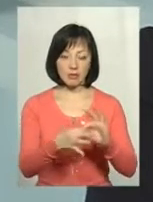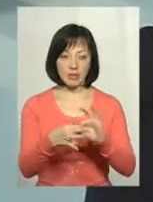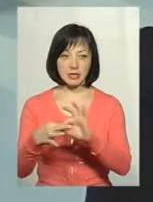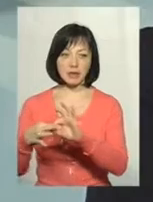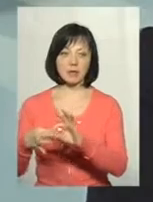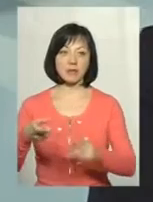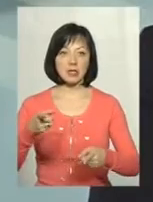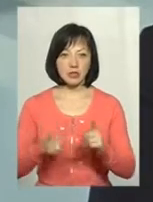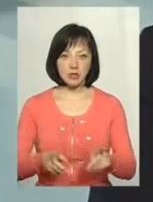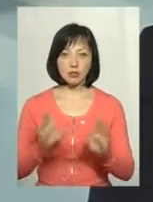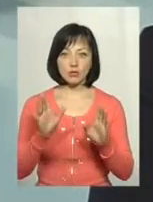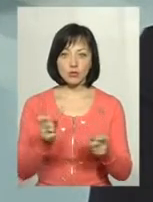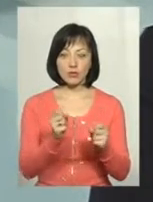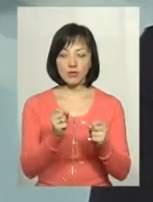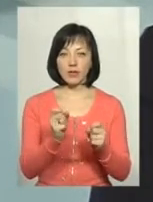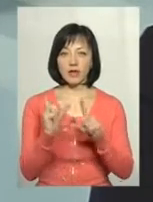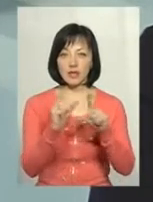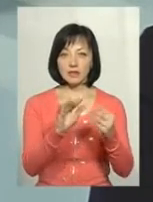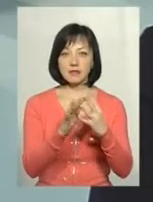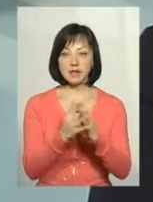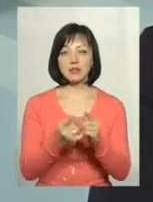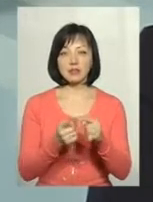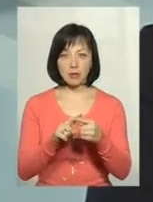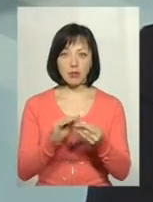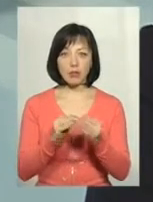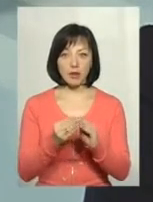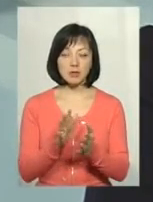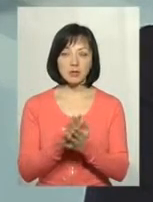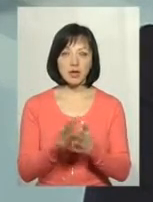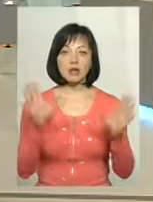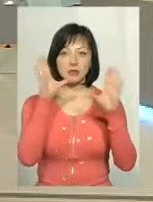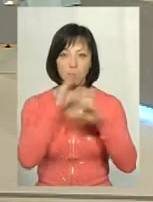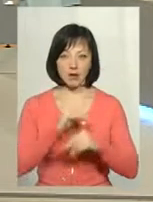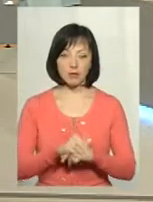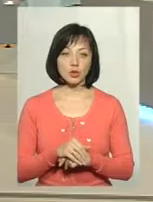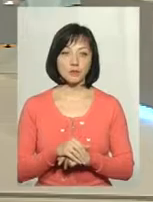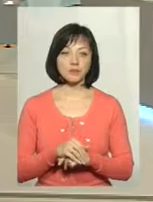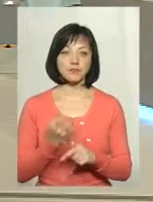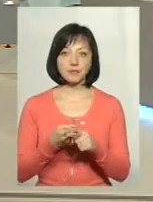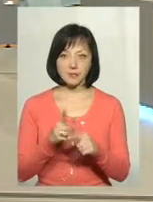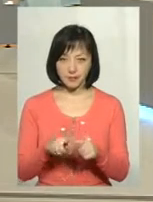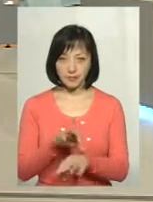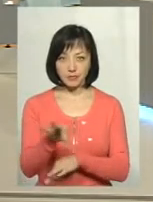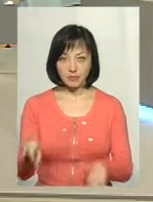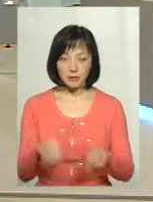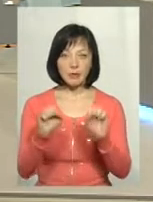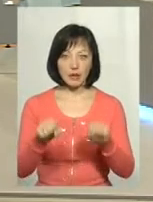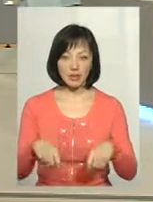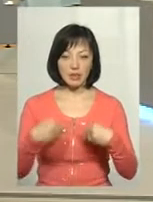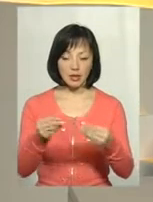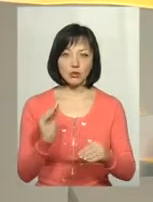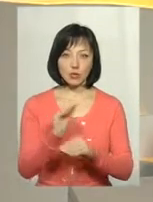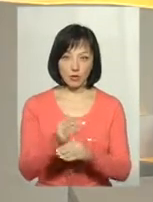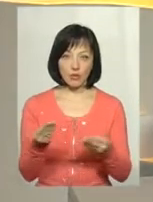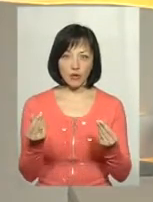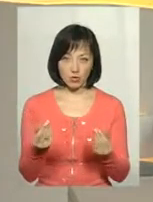дійсно будуть виїжджати в села. І ми, я думаю, з цією проблемою нашого сміття справимося. По суті, це теж той проект, який може дати додаткові